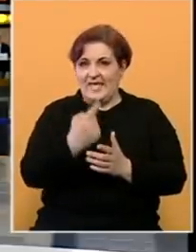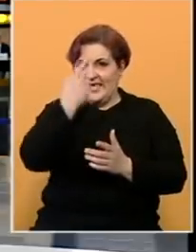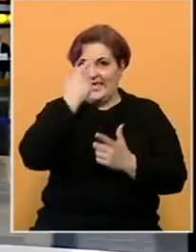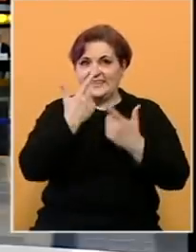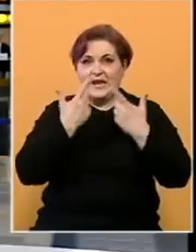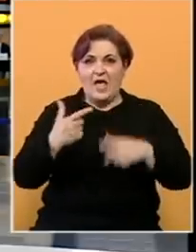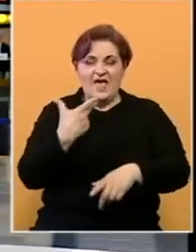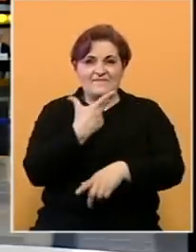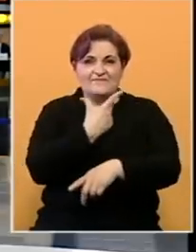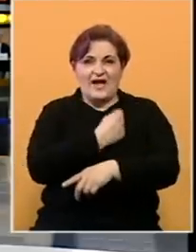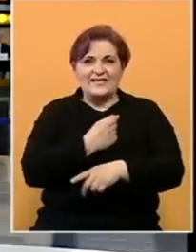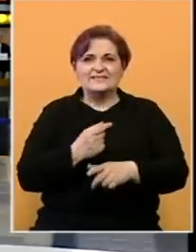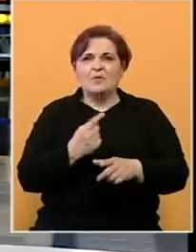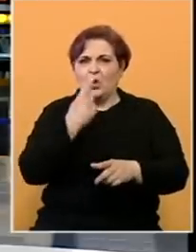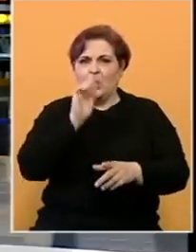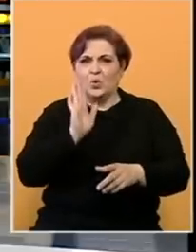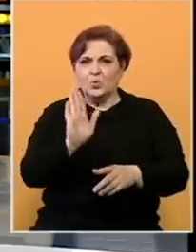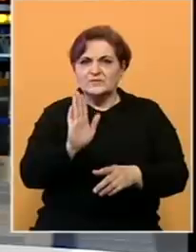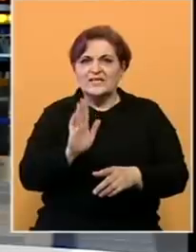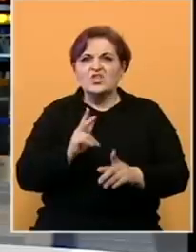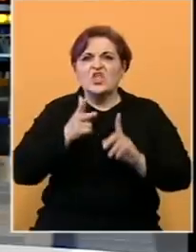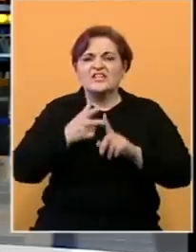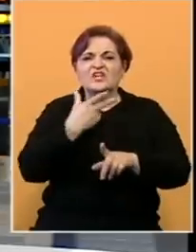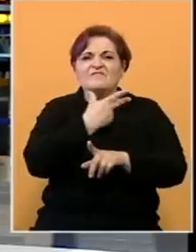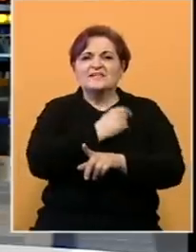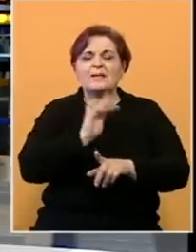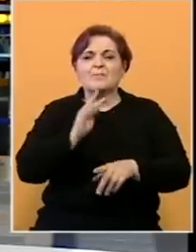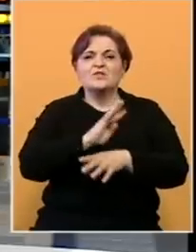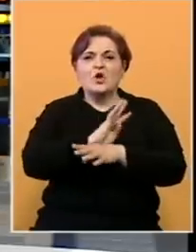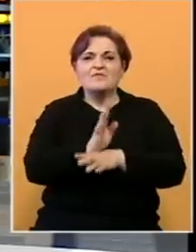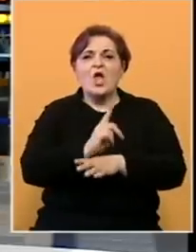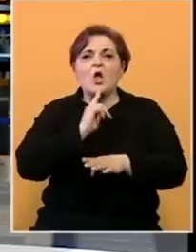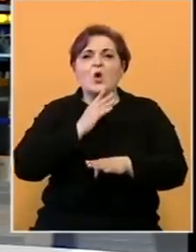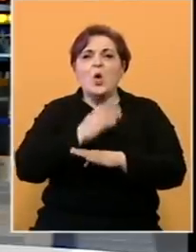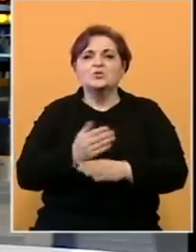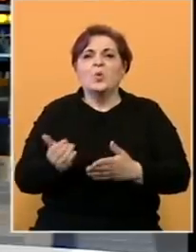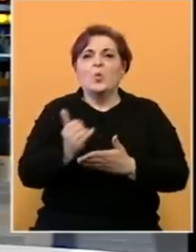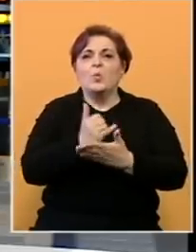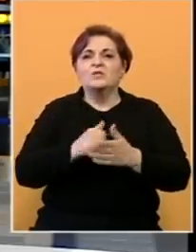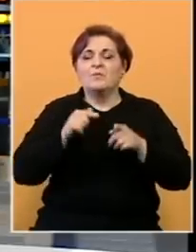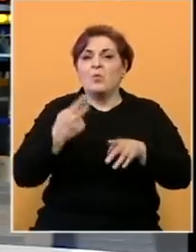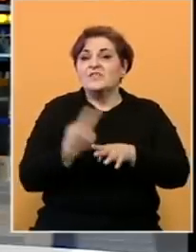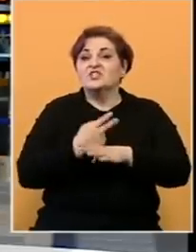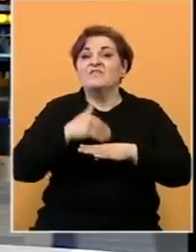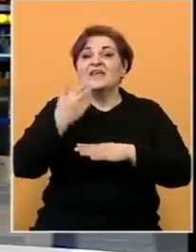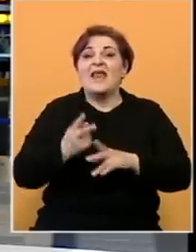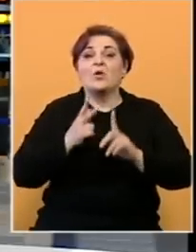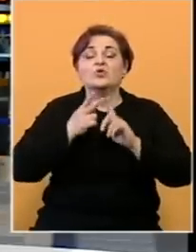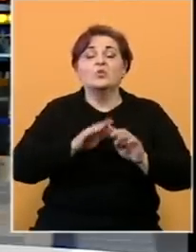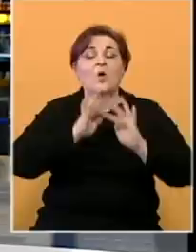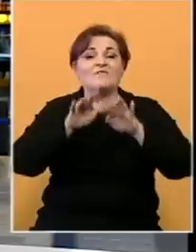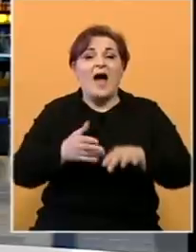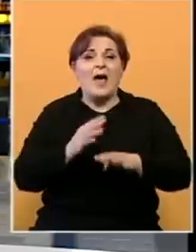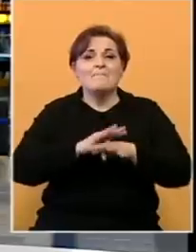Indija je odobrila vakcinu Sputnik V i to je treća vakcina protiv COVID-19 koja ulazi u upotrebu u ovoj zemlji tokom drugog vala